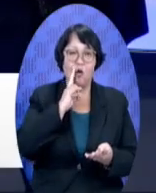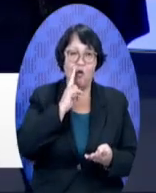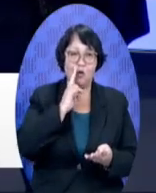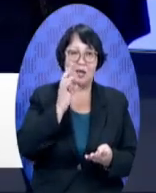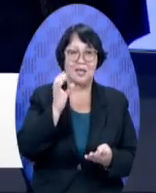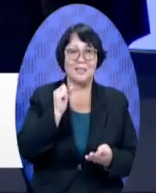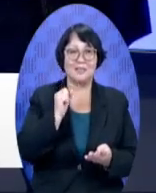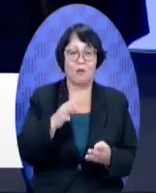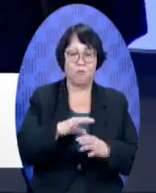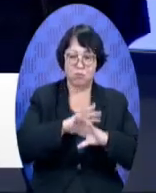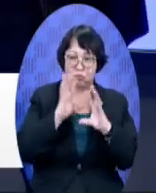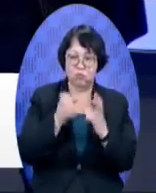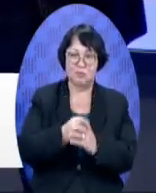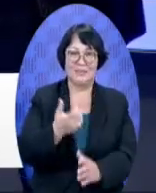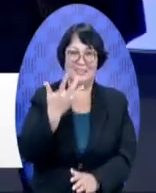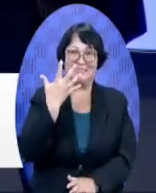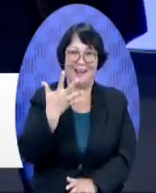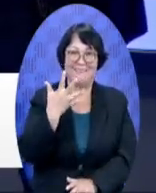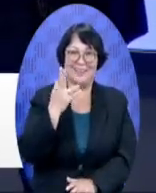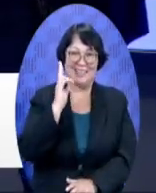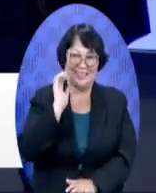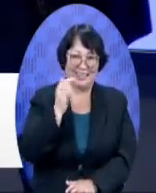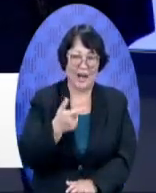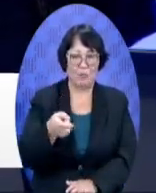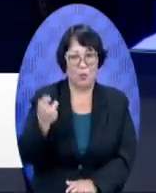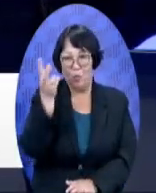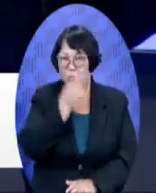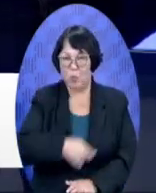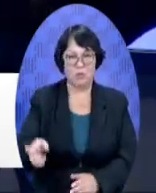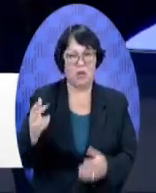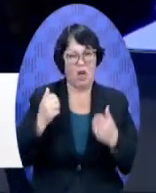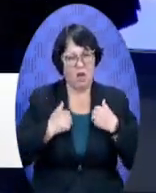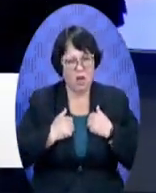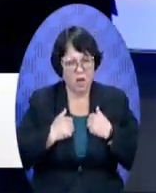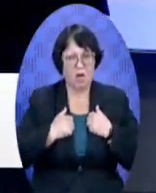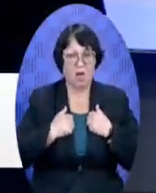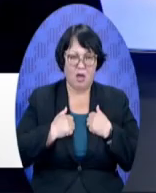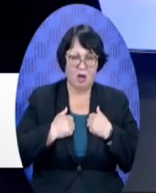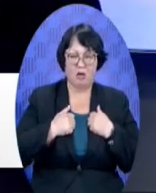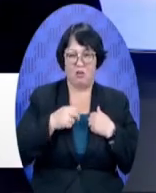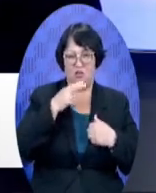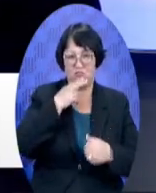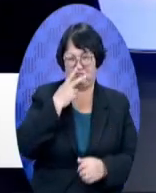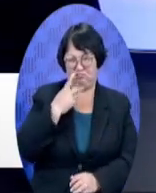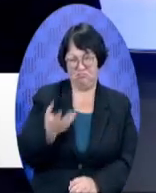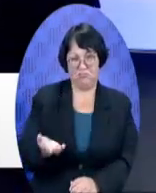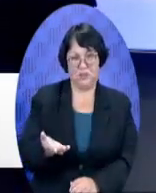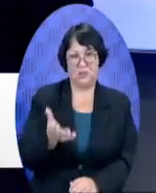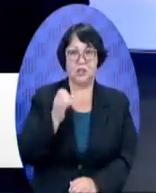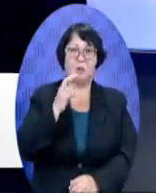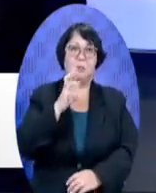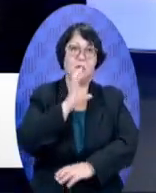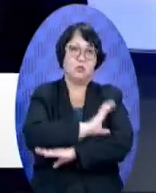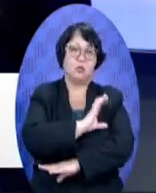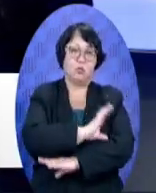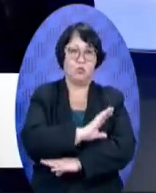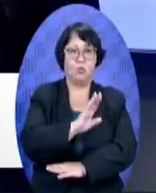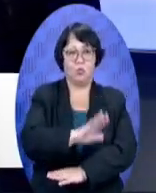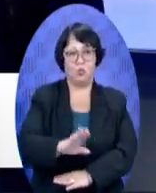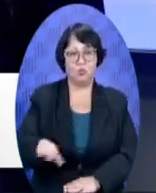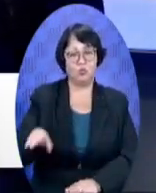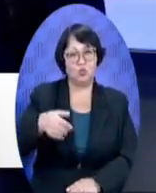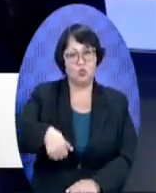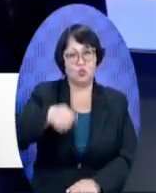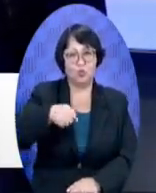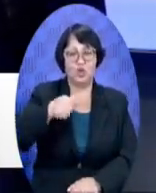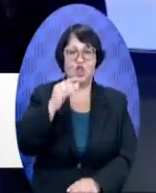ингээд бараг 5 кг болж байна. А ерөнхий боловсролын сургуулийн хүүхдийн цүнх ямар жинтэй